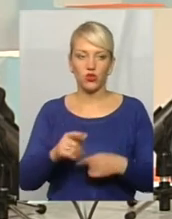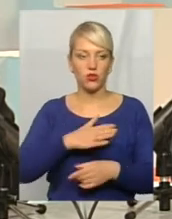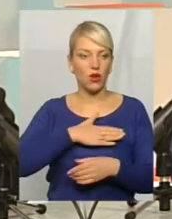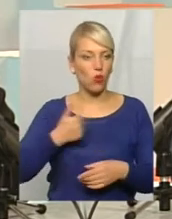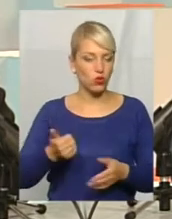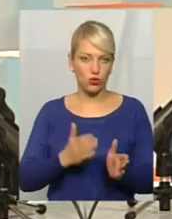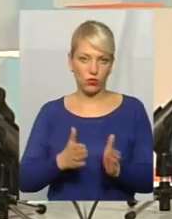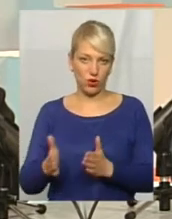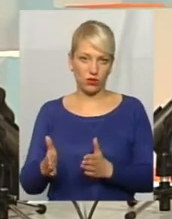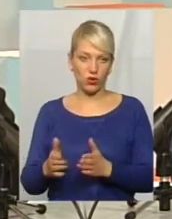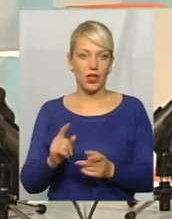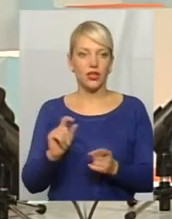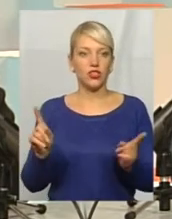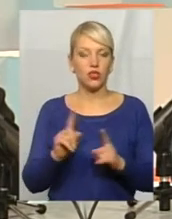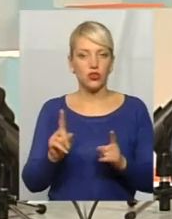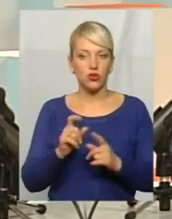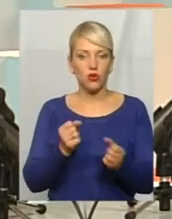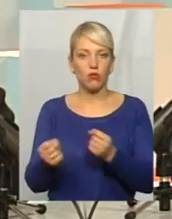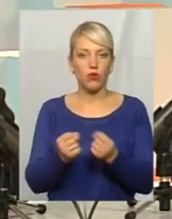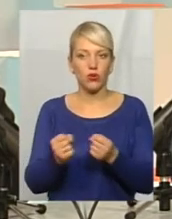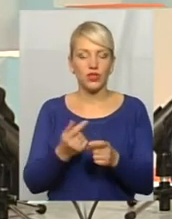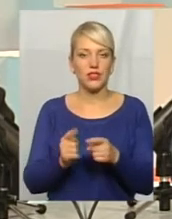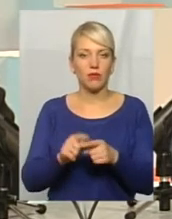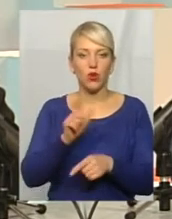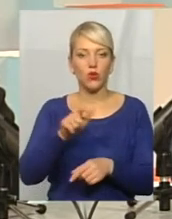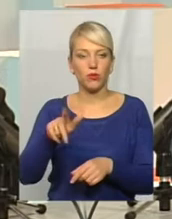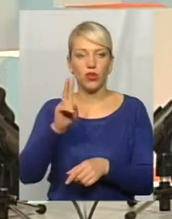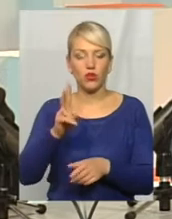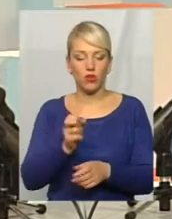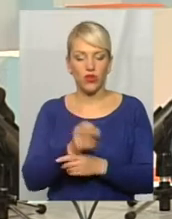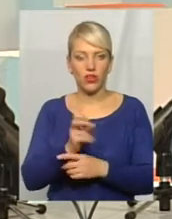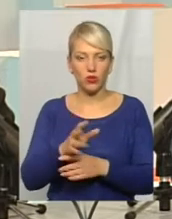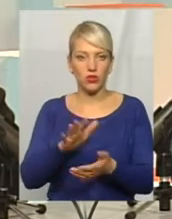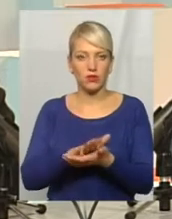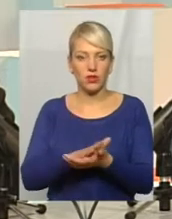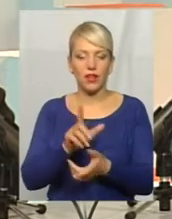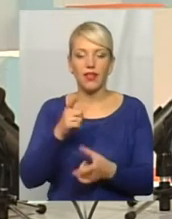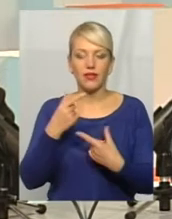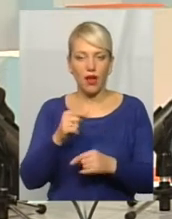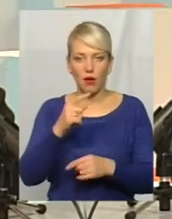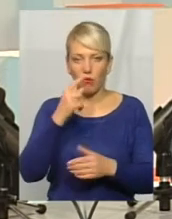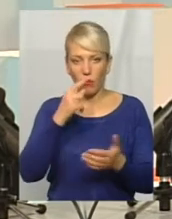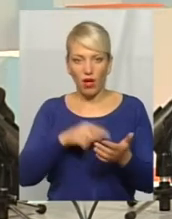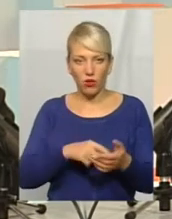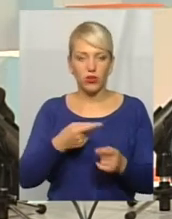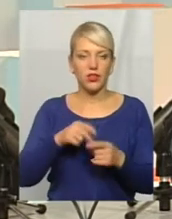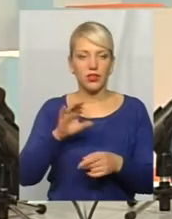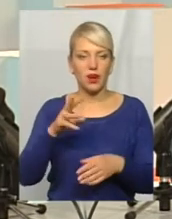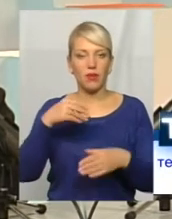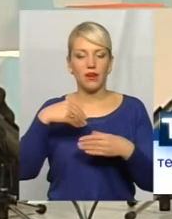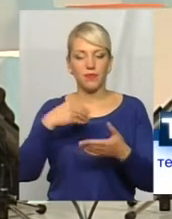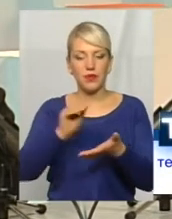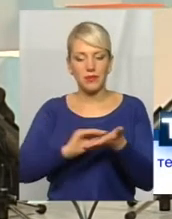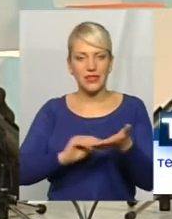порядку. І щоб боротися з тими людьми, які викидають сміття, де попало, треба їм виписувати штрафи